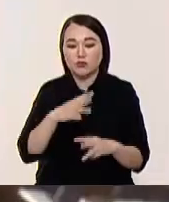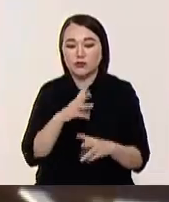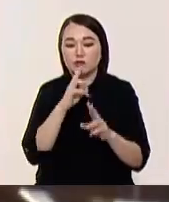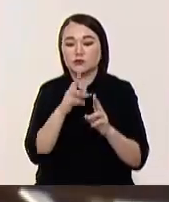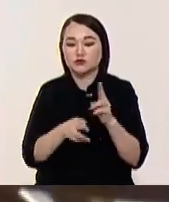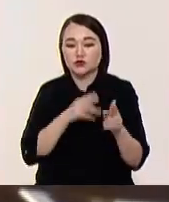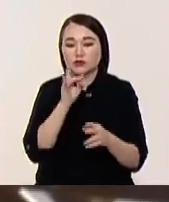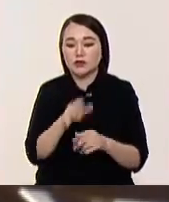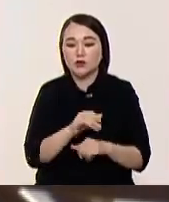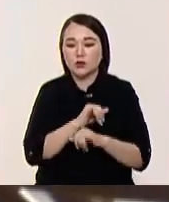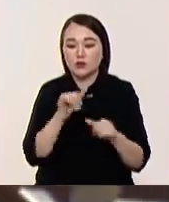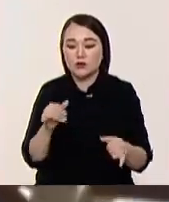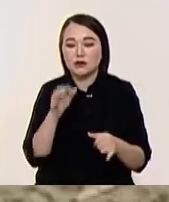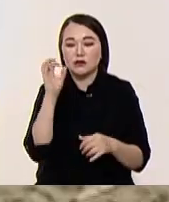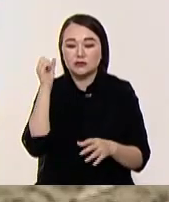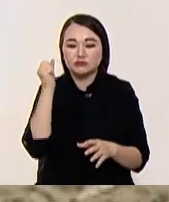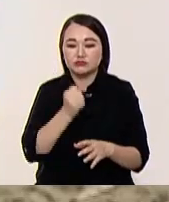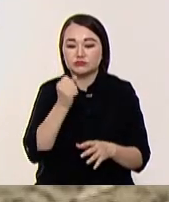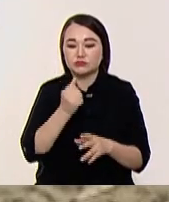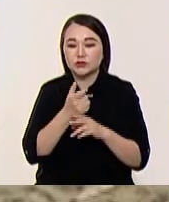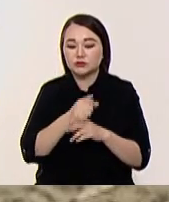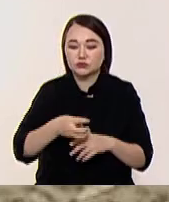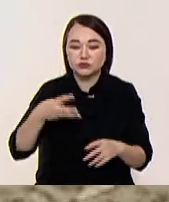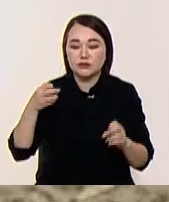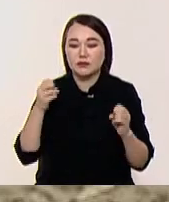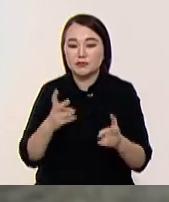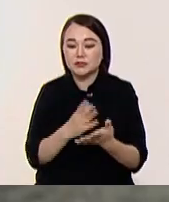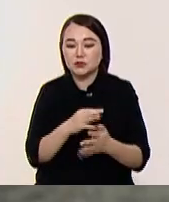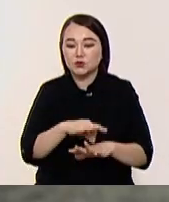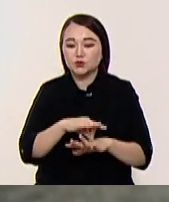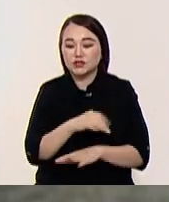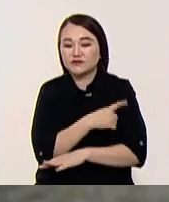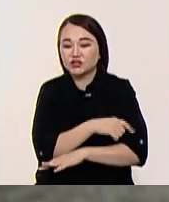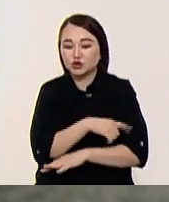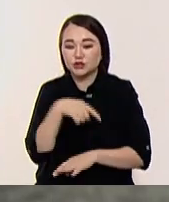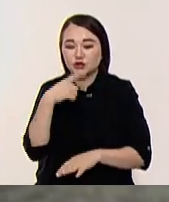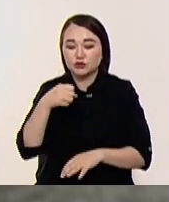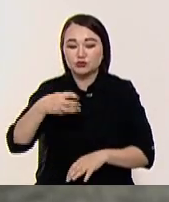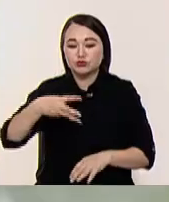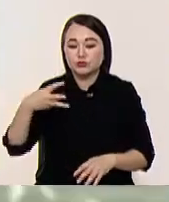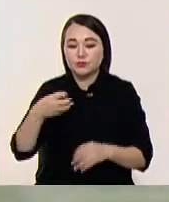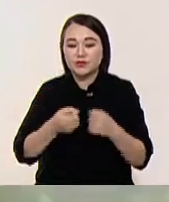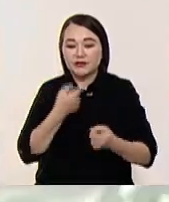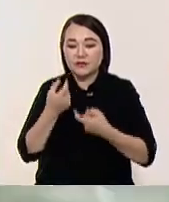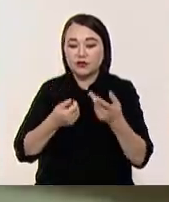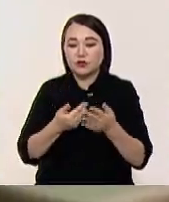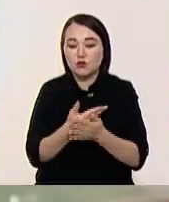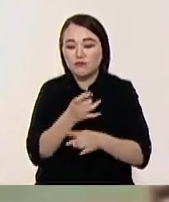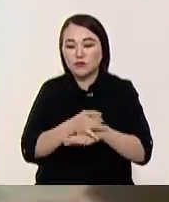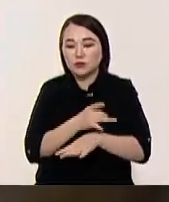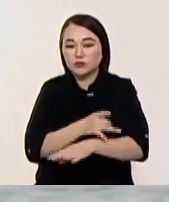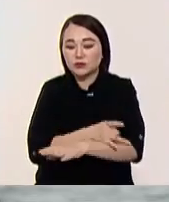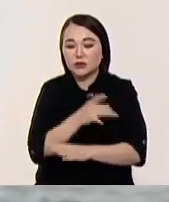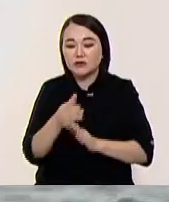раком кожи. Агрессивный ультрафиолет опасен, уверяют дерматологи. Солнечные лучи провоцируют появление новых родинок, вызывают